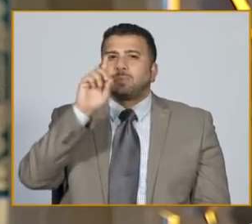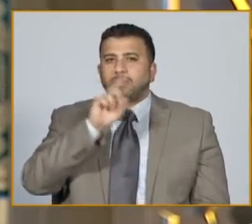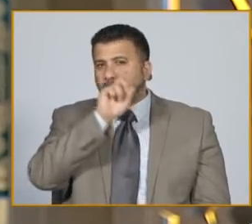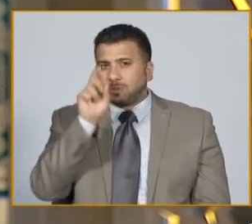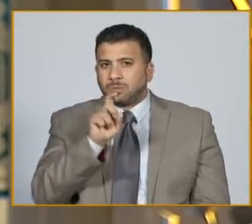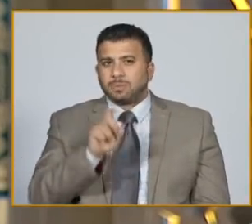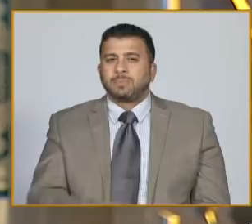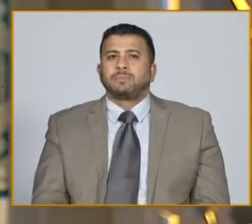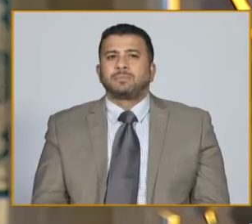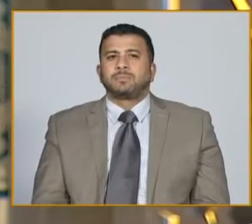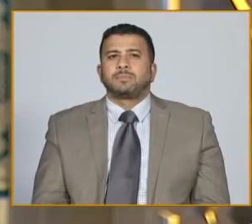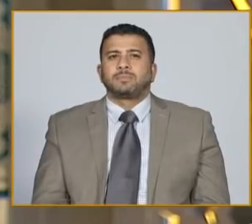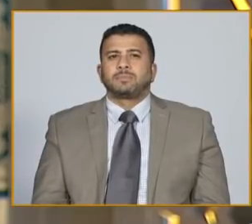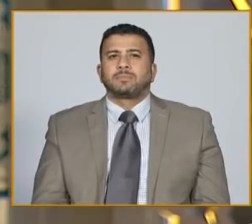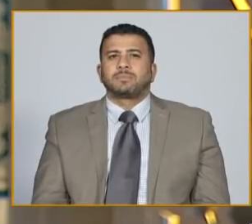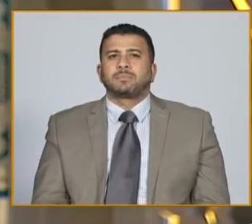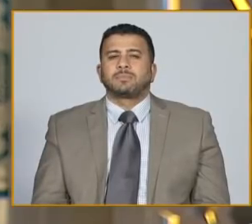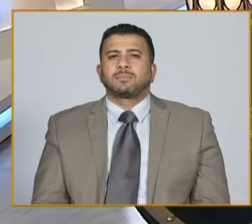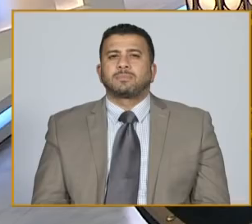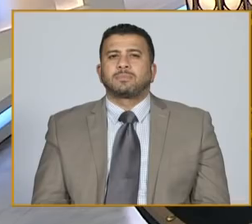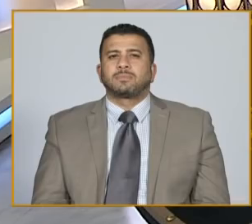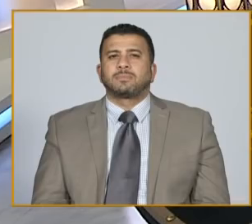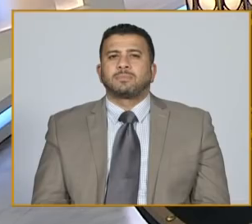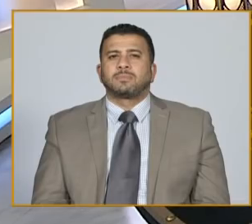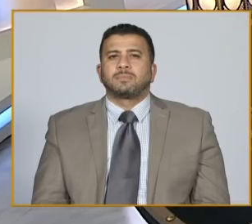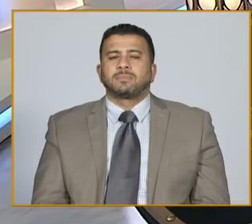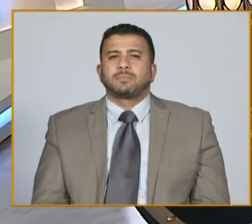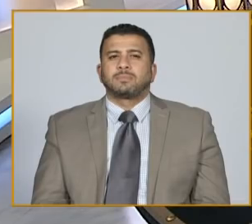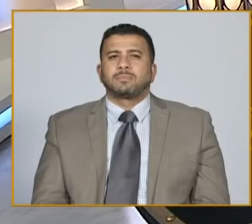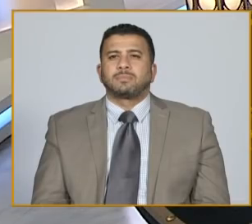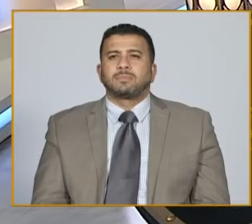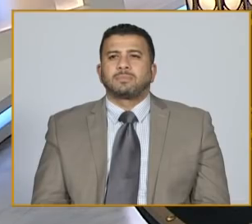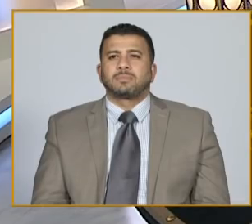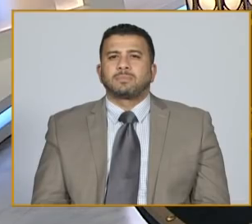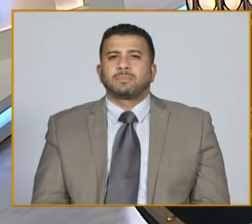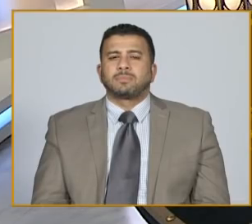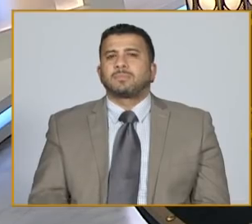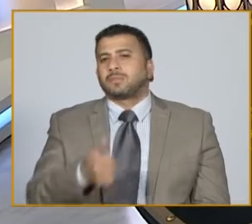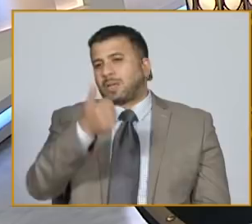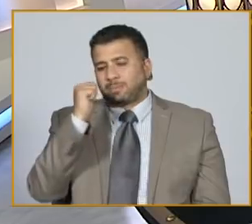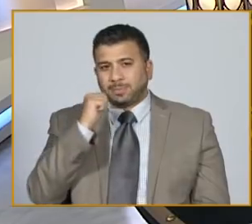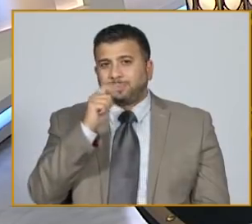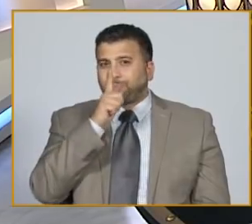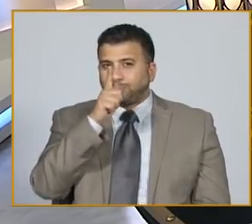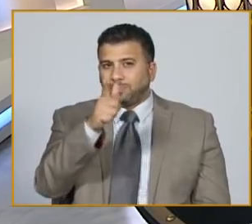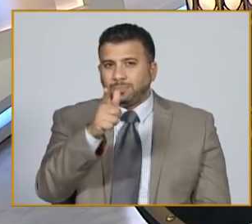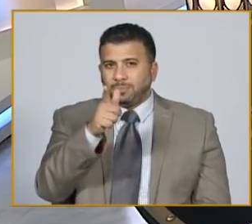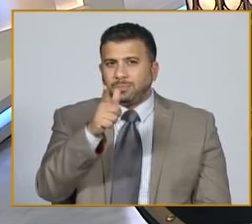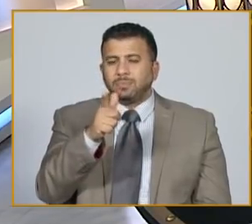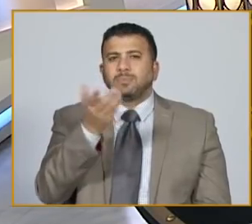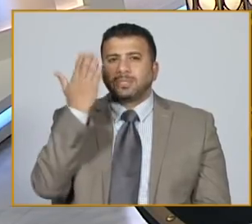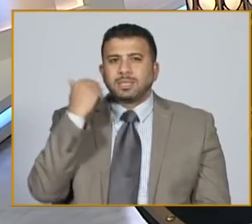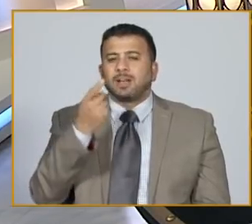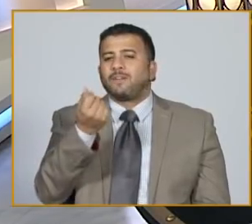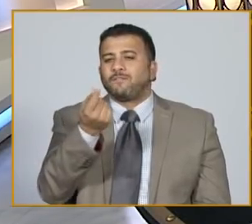آخر أختي؟ أي نعم عندي سؤال. تفضل تفضل. شيخ، يعني بحلقة يوم أمس أنت تكلمت عن أموال